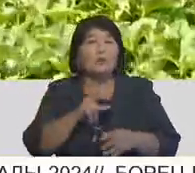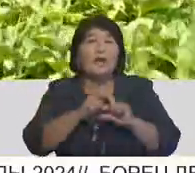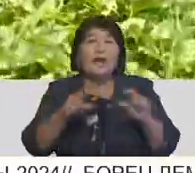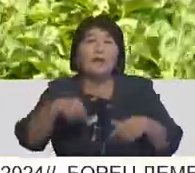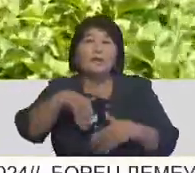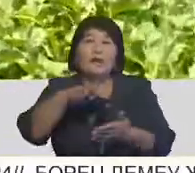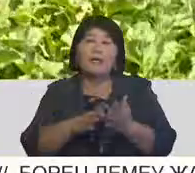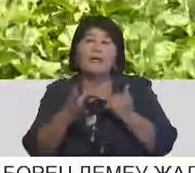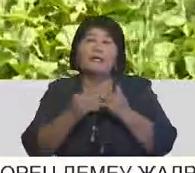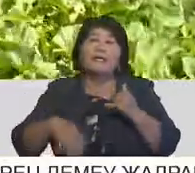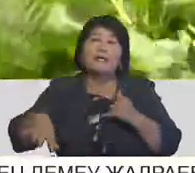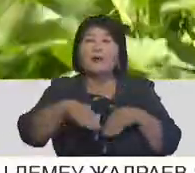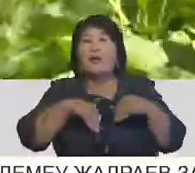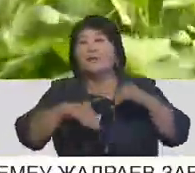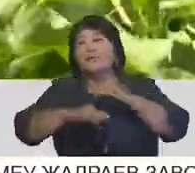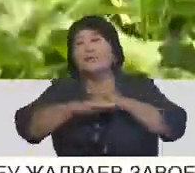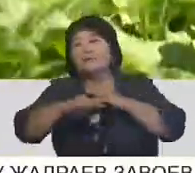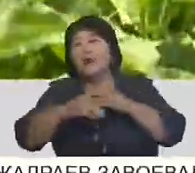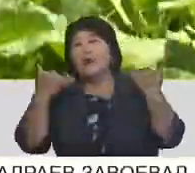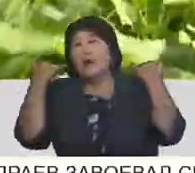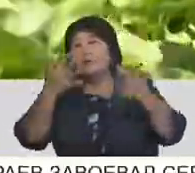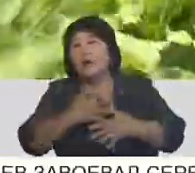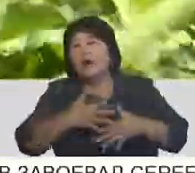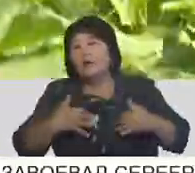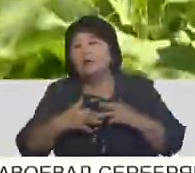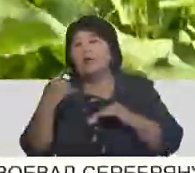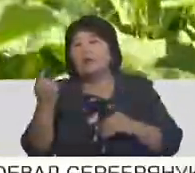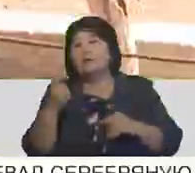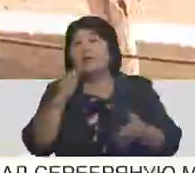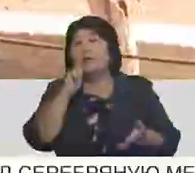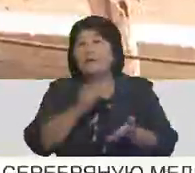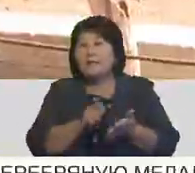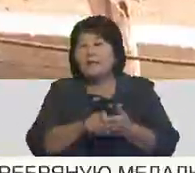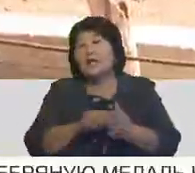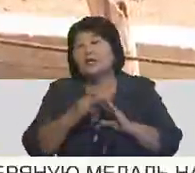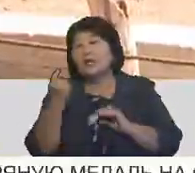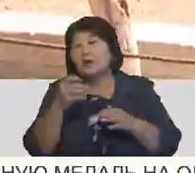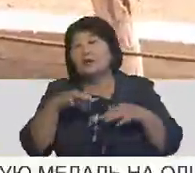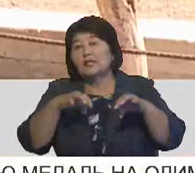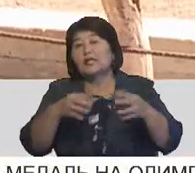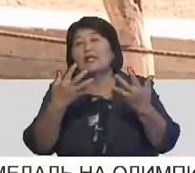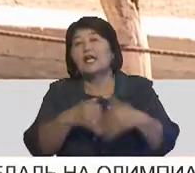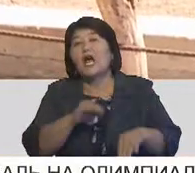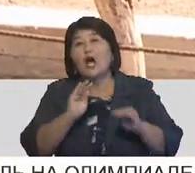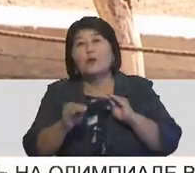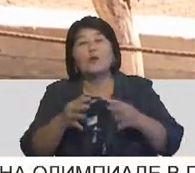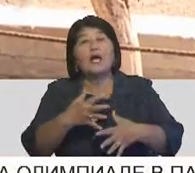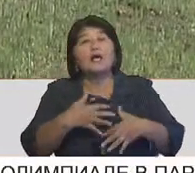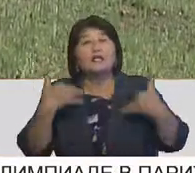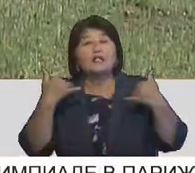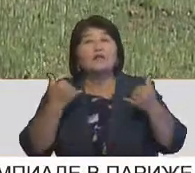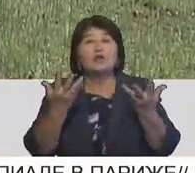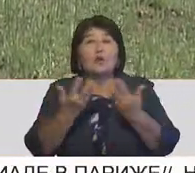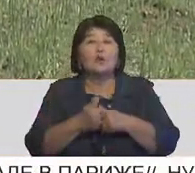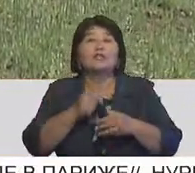переписи – земельные площади и пассивные поля, поголовье сельскохозяйственных животных и птицы, сельхозтехника и оборудование, животноводческие комплексы